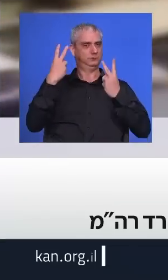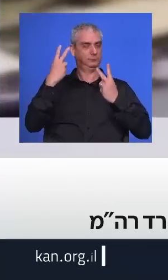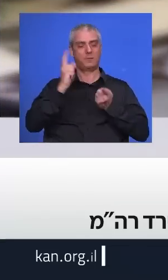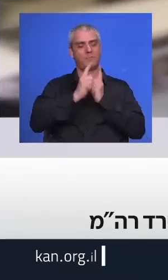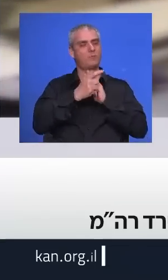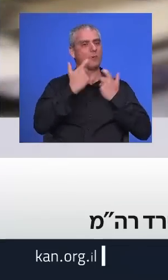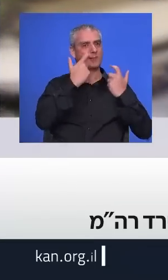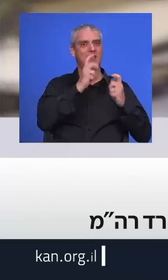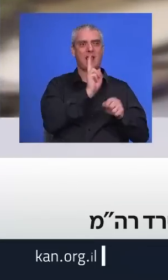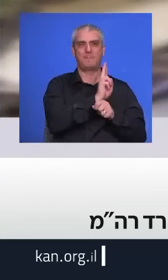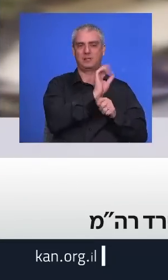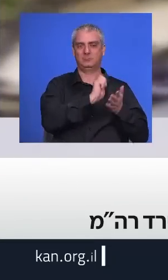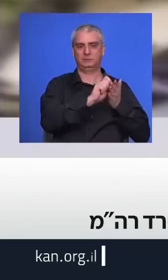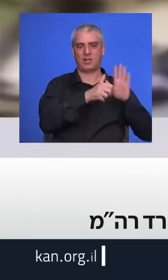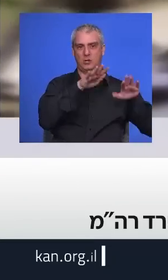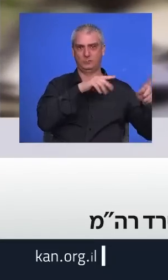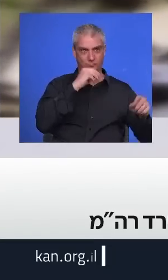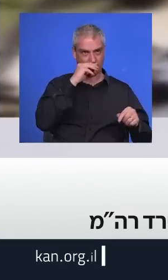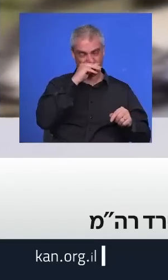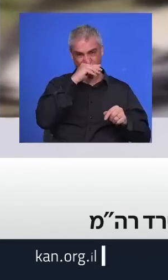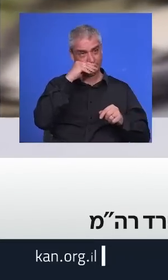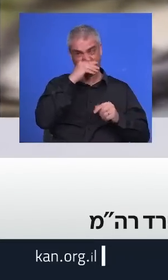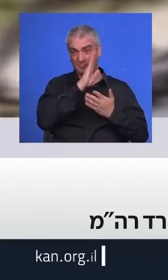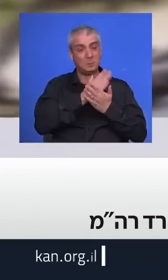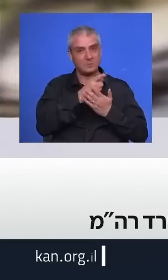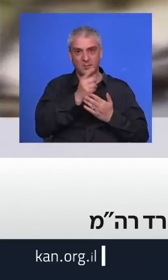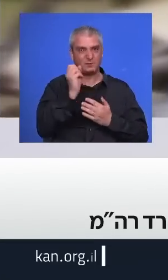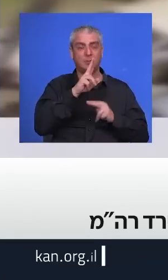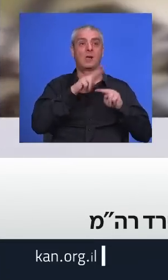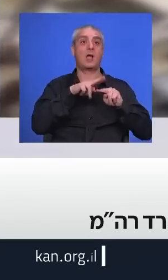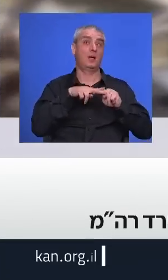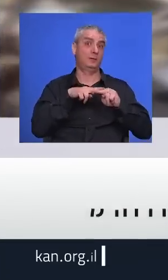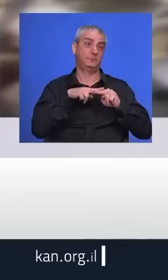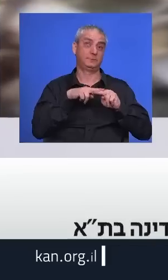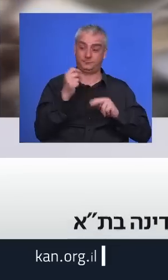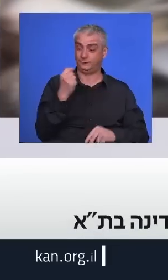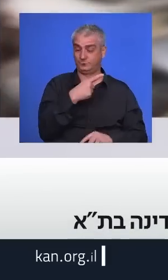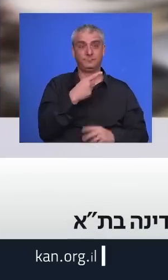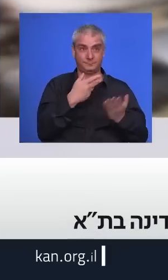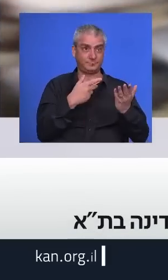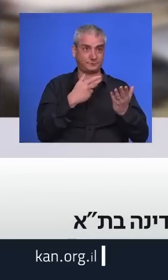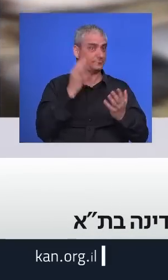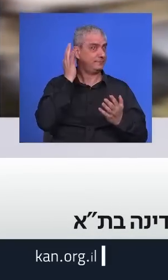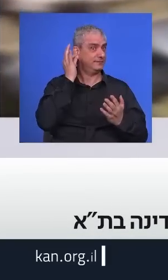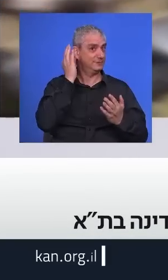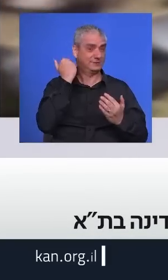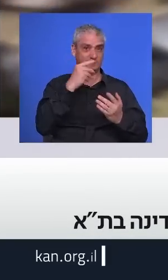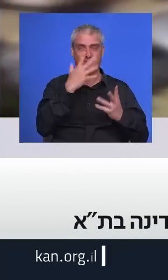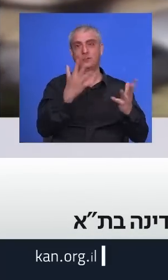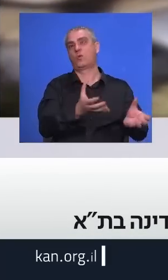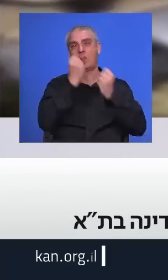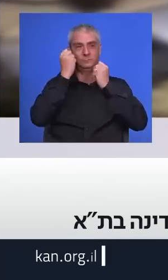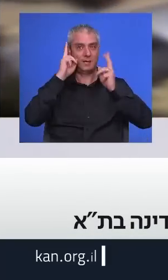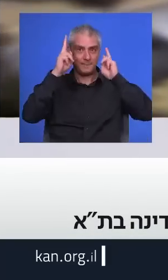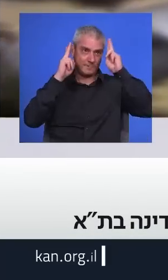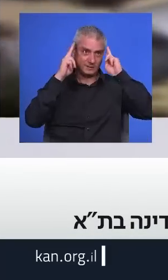יחידת מגן של משרד ראש הממשלה, וההחלטה הזאת מגיעה אחרי ששבוע שבו גברת נתניהו חולצה מאותה